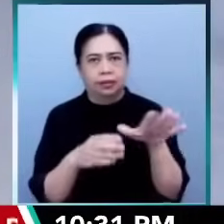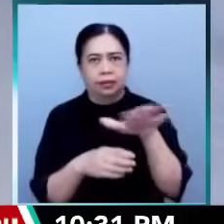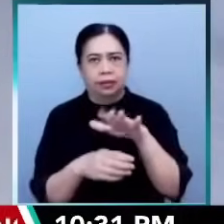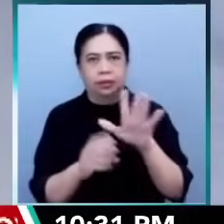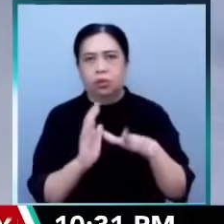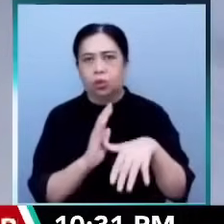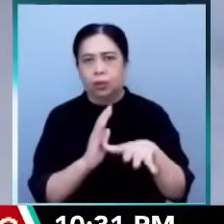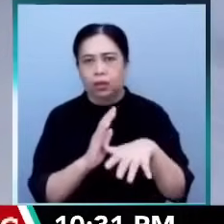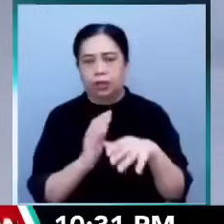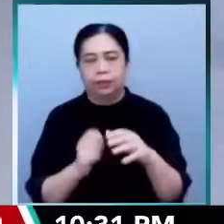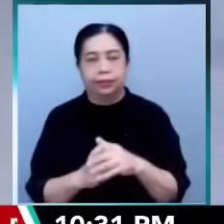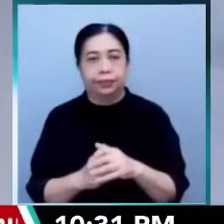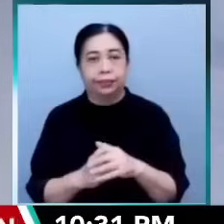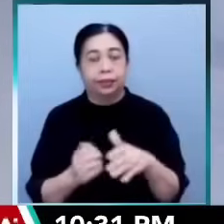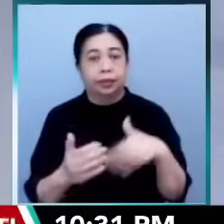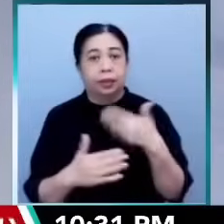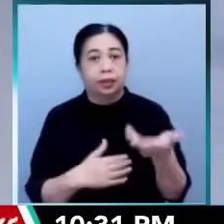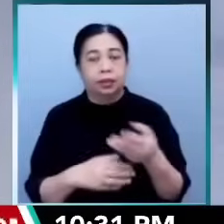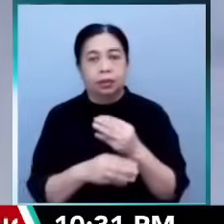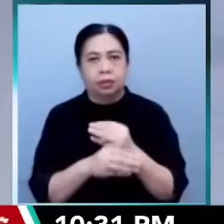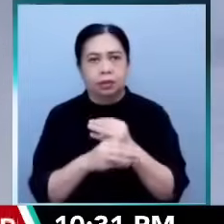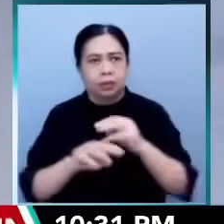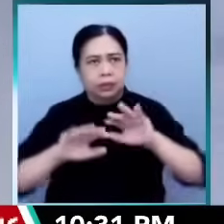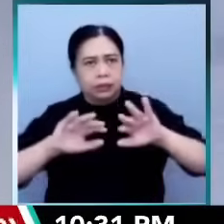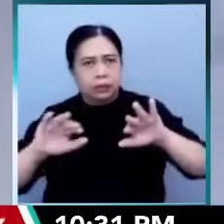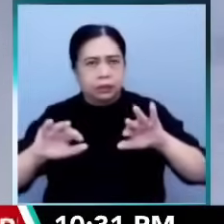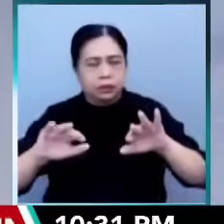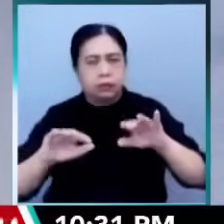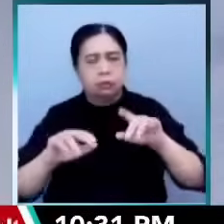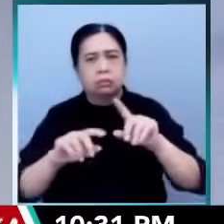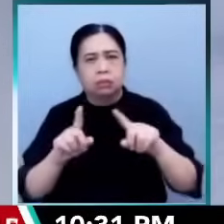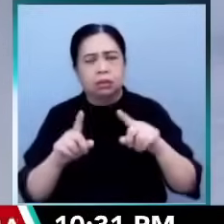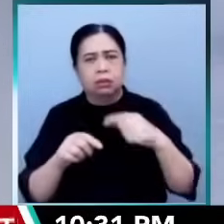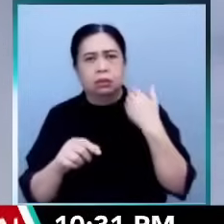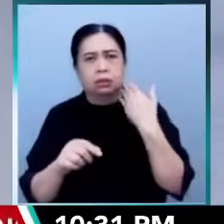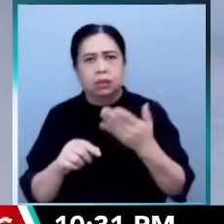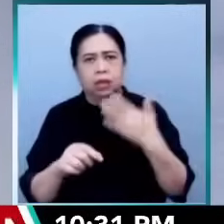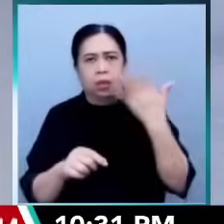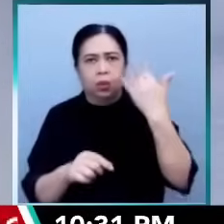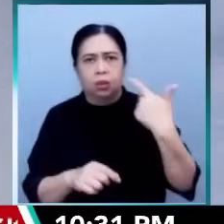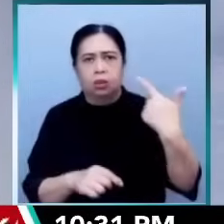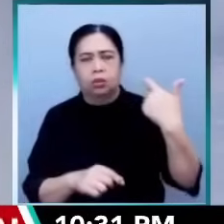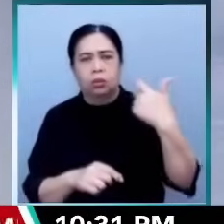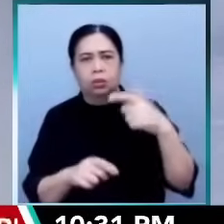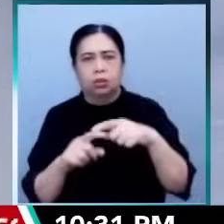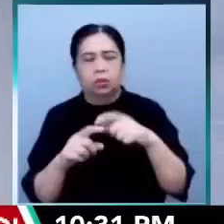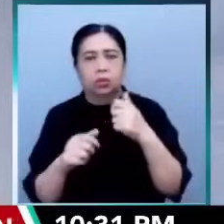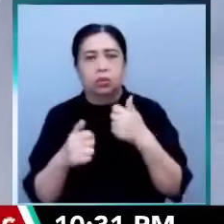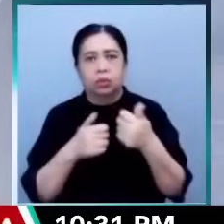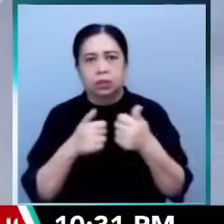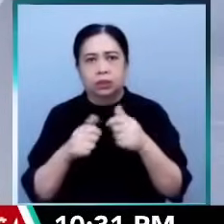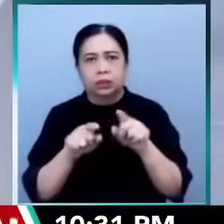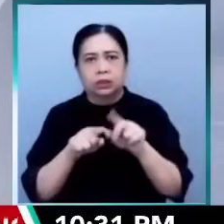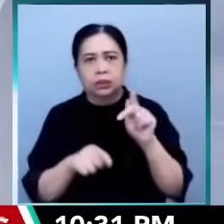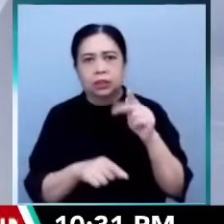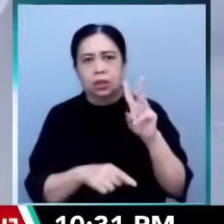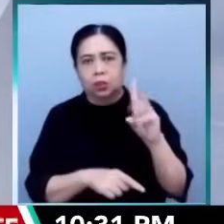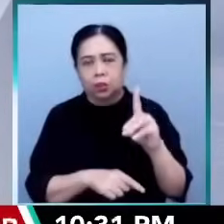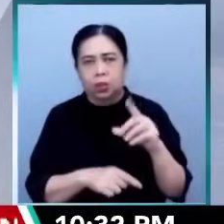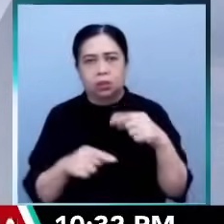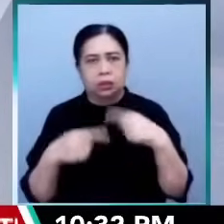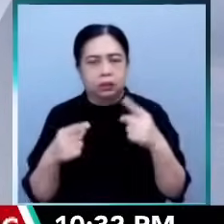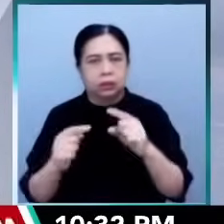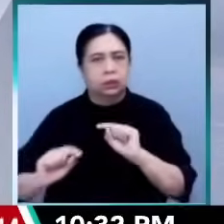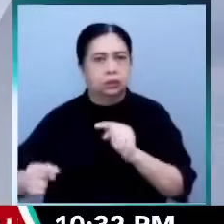Sa Masbate, umawat lang pero nasawi sa pamamaril ang isang tumatakbong kagawad habang sugatan ang kasama